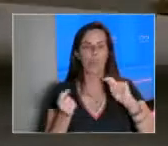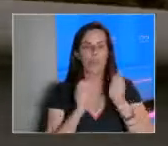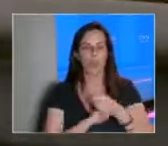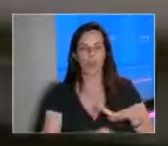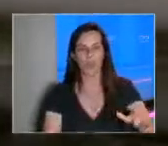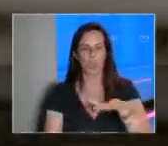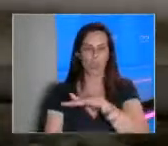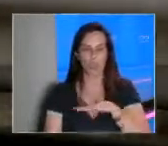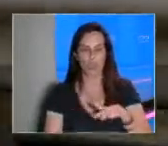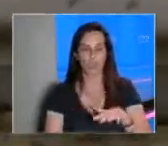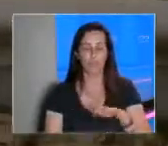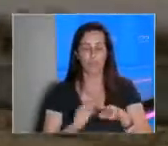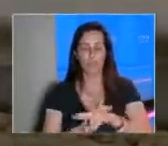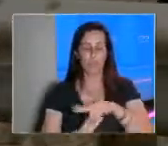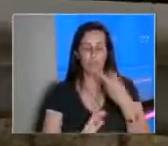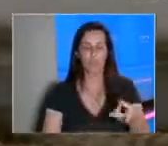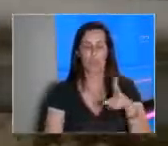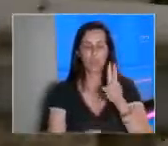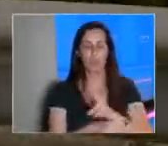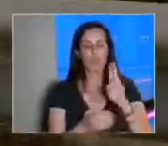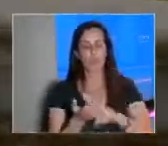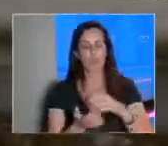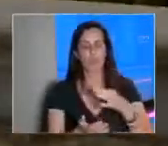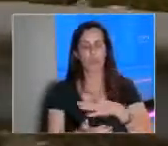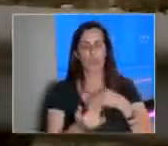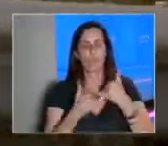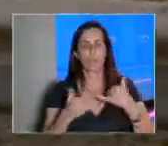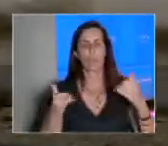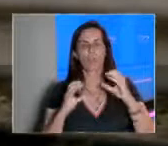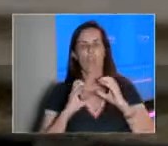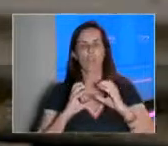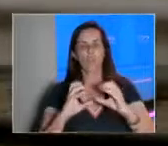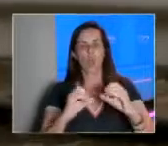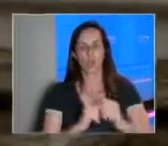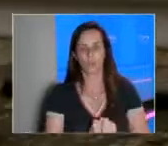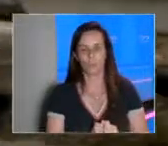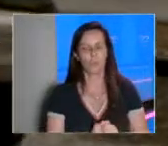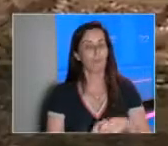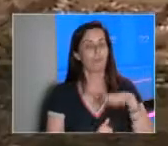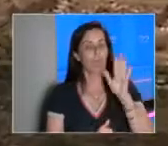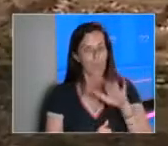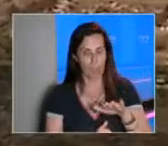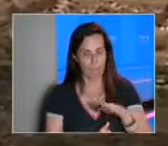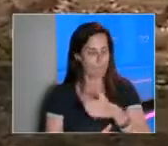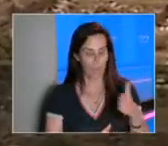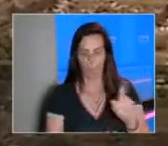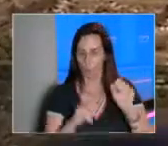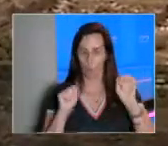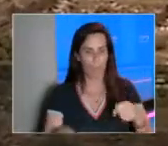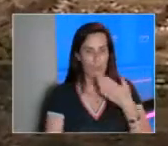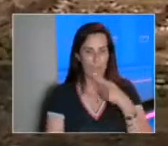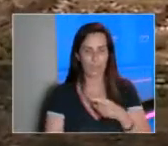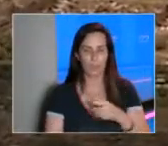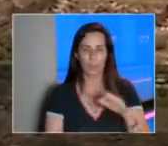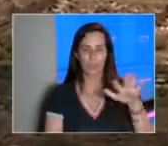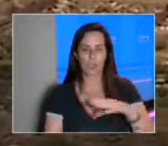את השטח, ומצד שני, לשמור על הזכות שלנו לפיתוח תשתיות בעיקר, גם בחלק שהוא לא בריבונות שלנו,